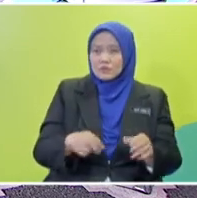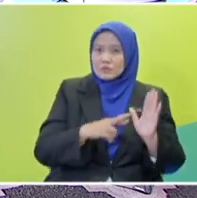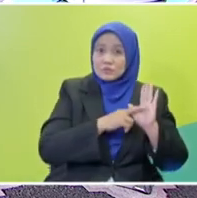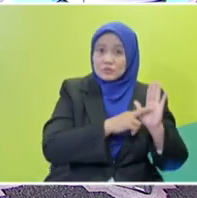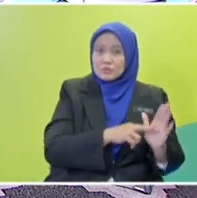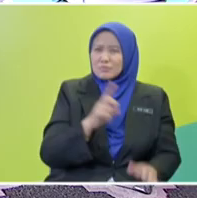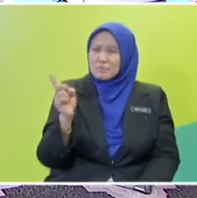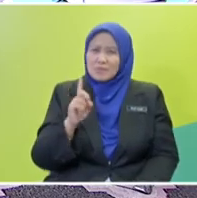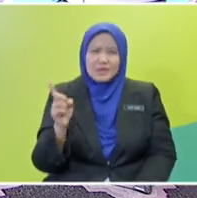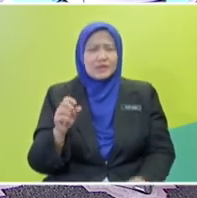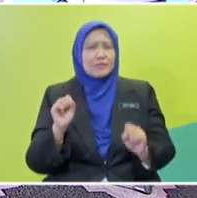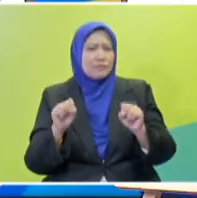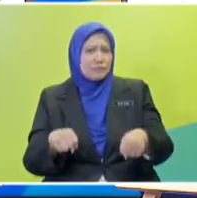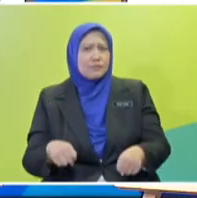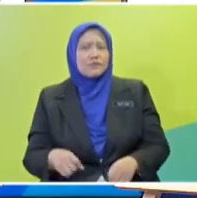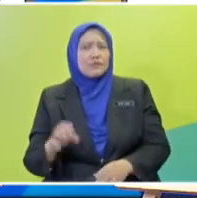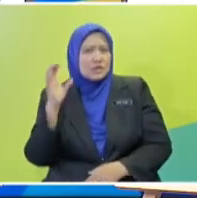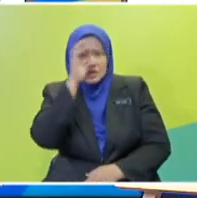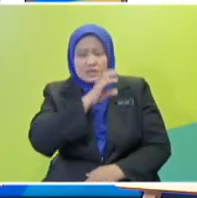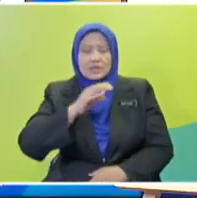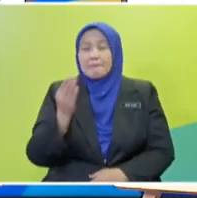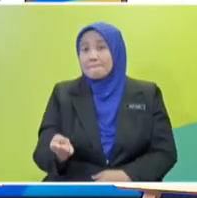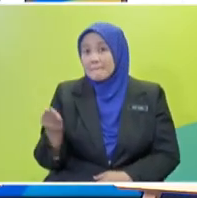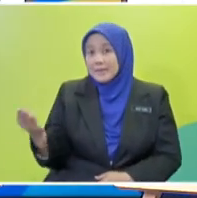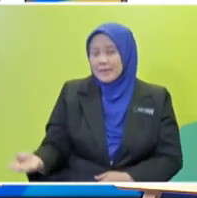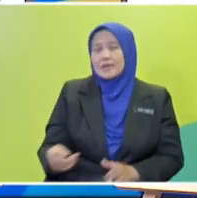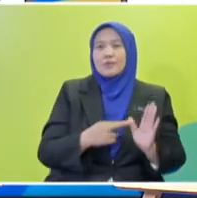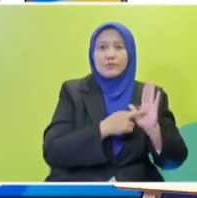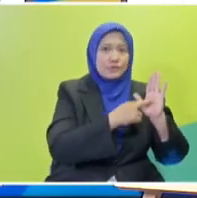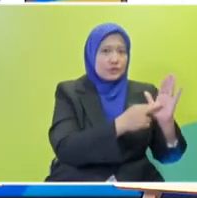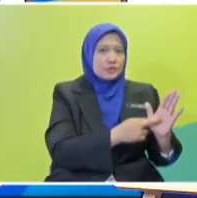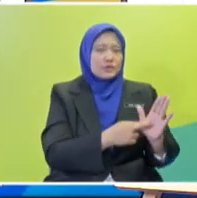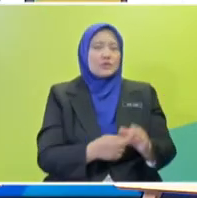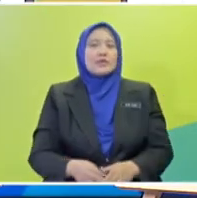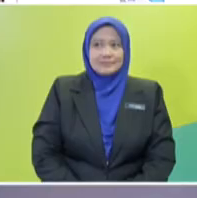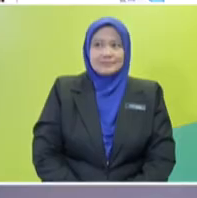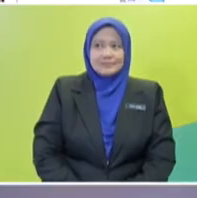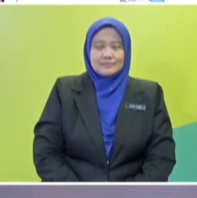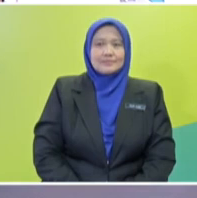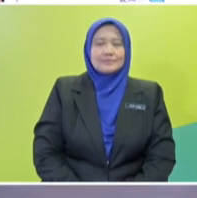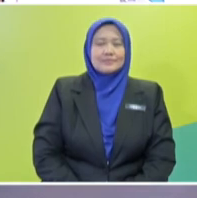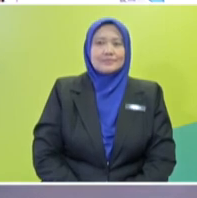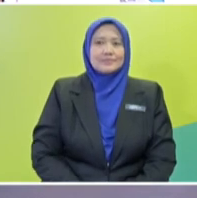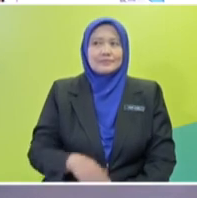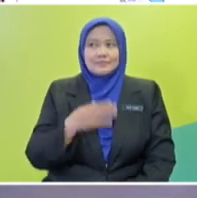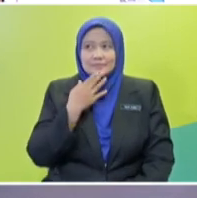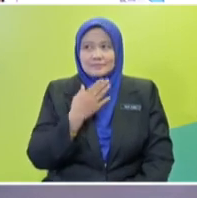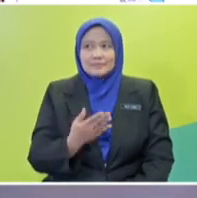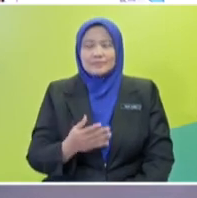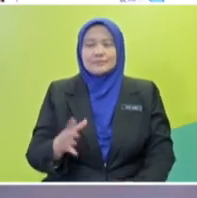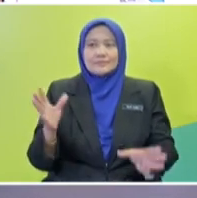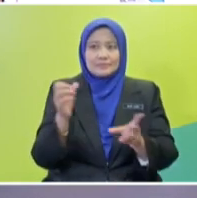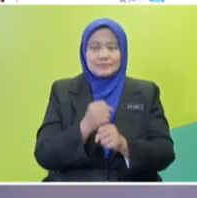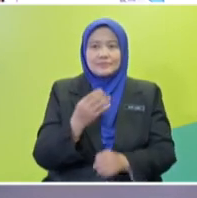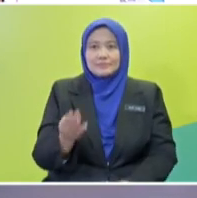rata-rata kita belum dapat eee bahan-bahan juga untuk mata pelajaran dan tajuk kita pada hari ini Baiklah oke ya kita akan dapatkan